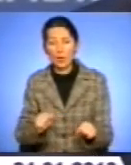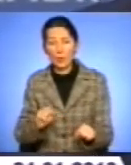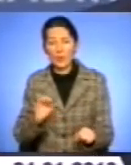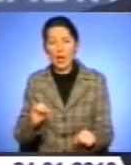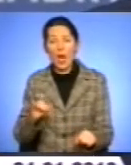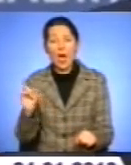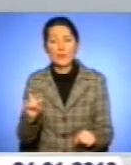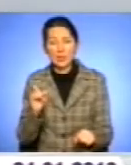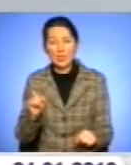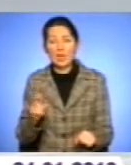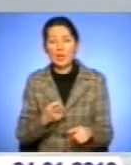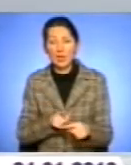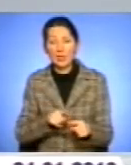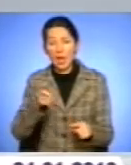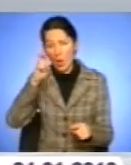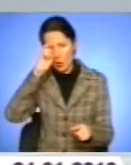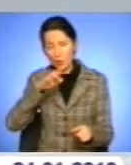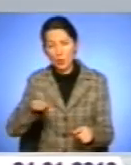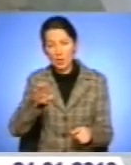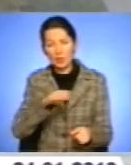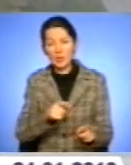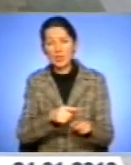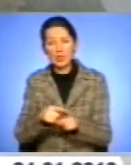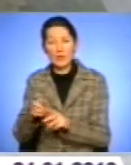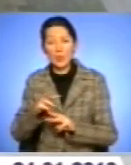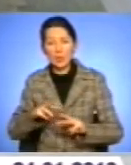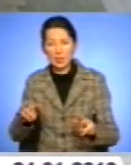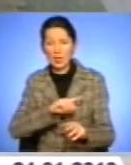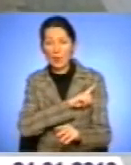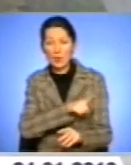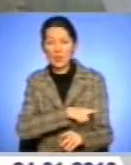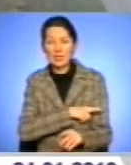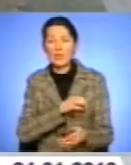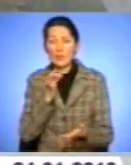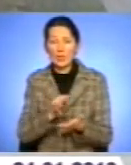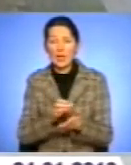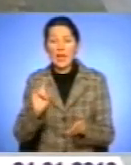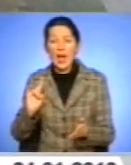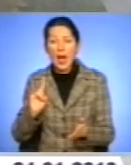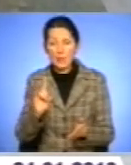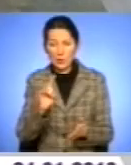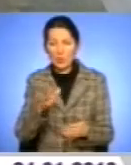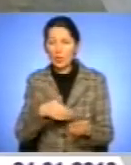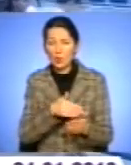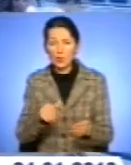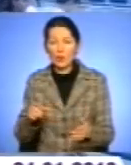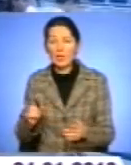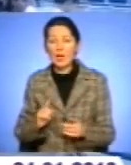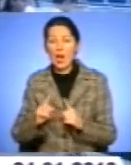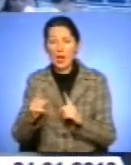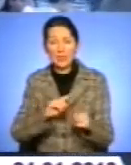управления. Так же, как и сейчас, железнодорожная администрация, Министерство инфраструктуры